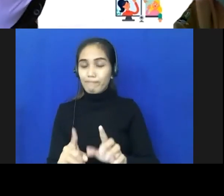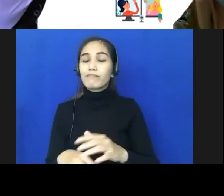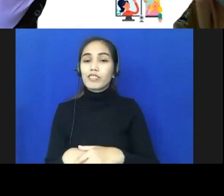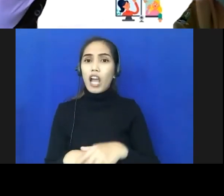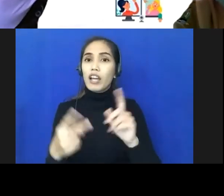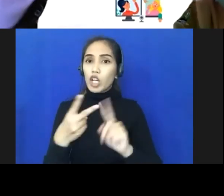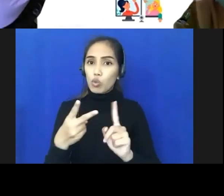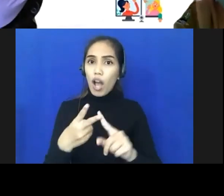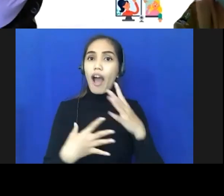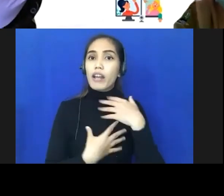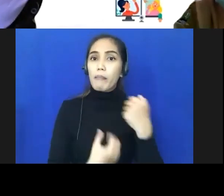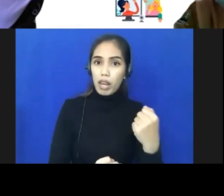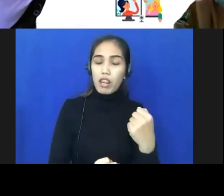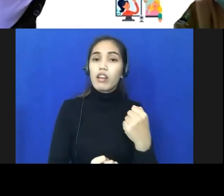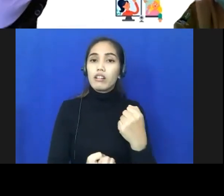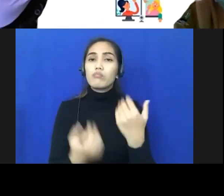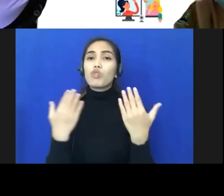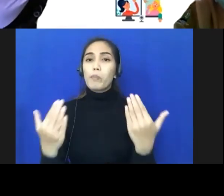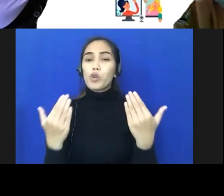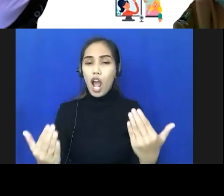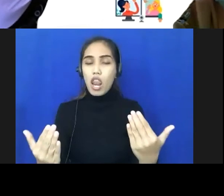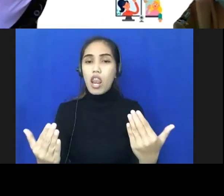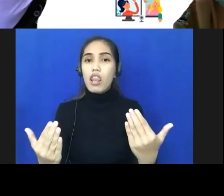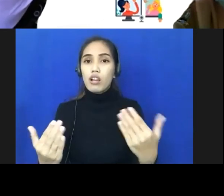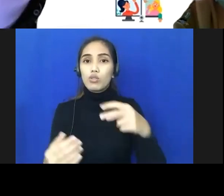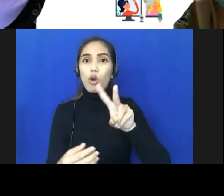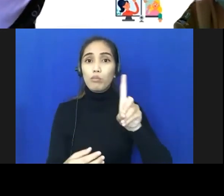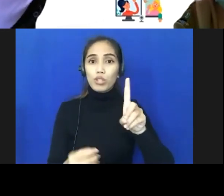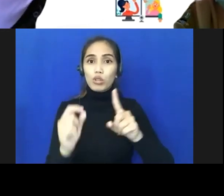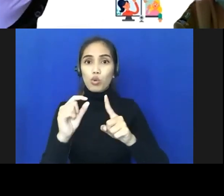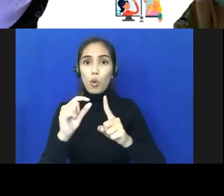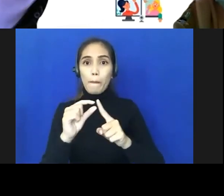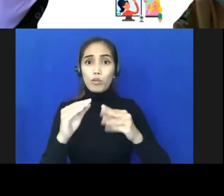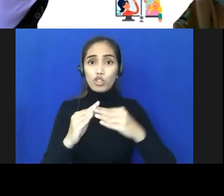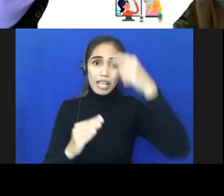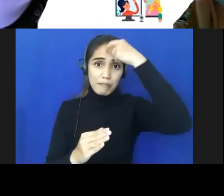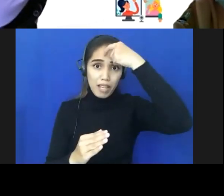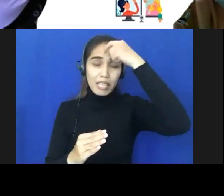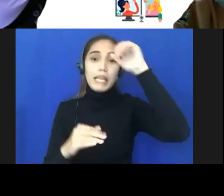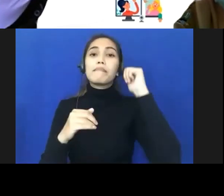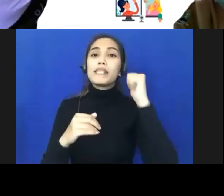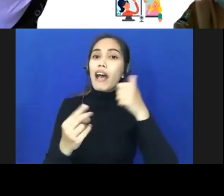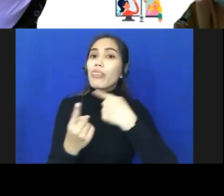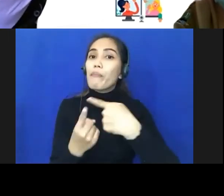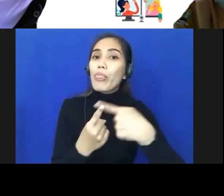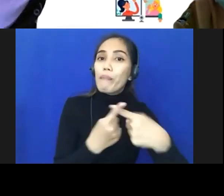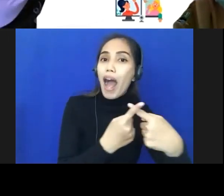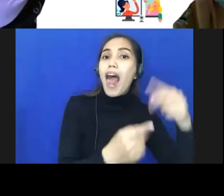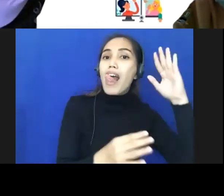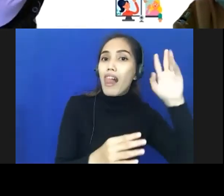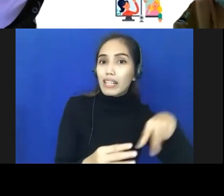ini harapannya mudah-mudahan dari 21 meningkat menjadi semuanya